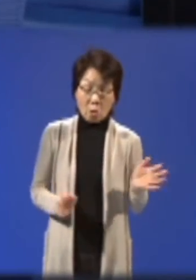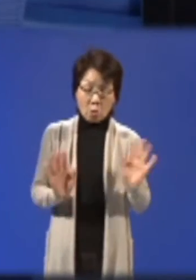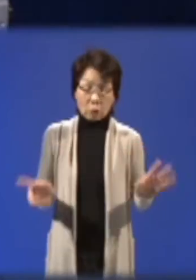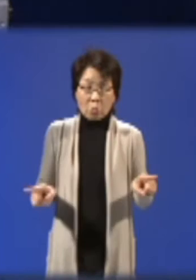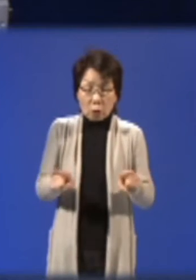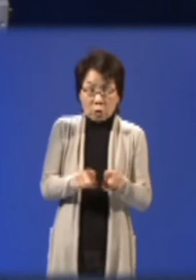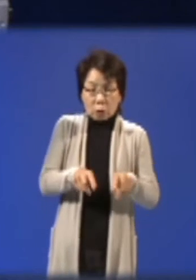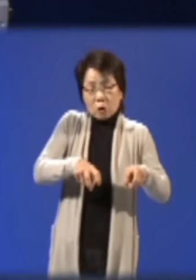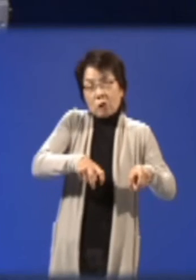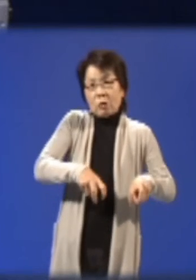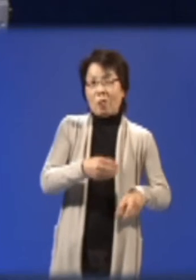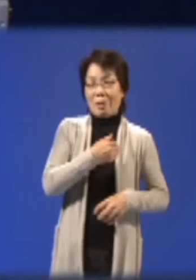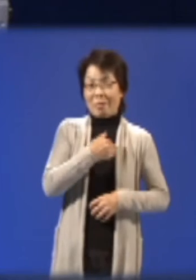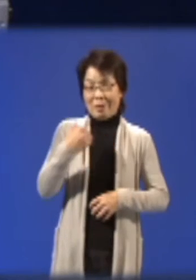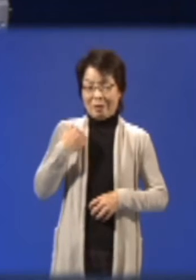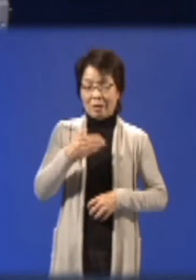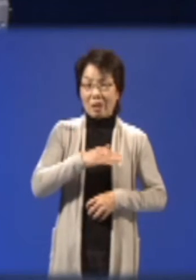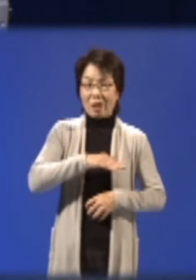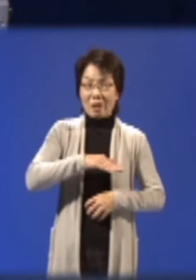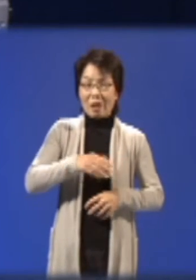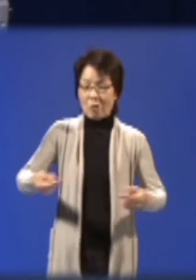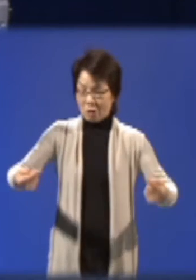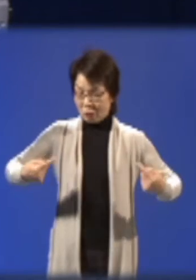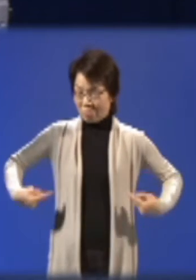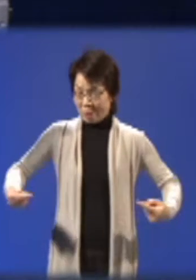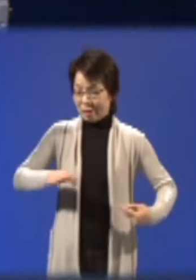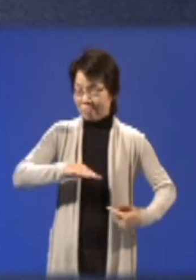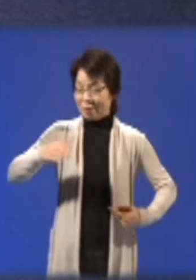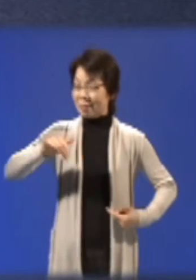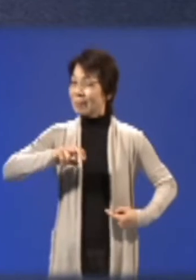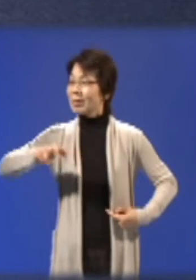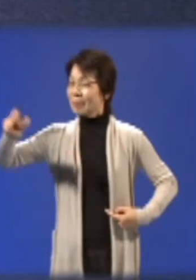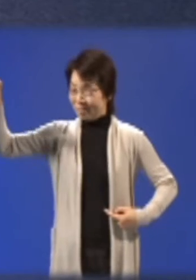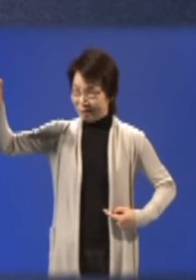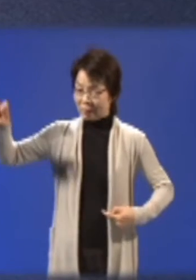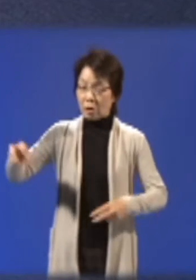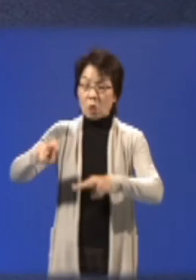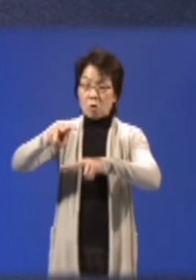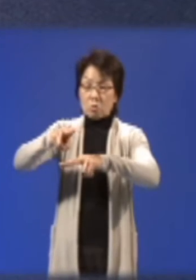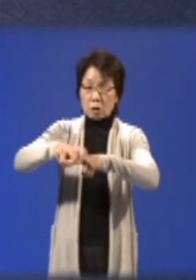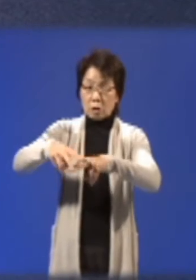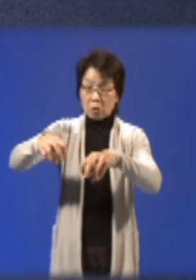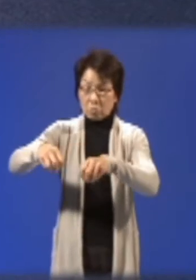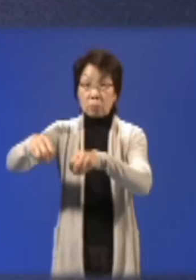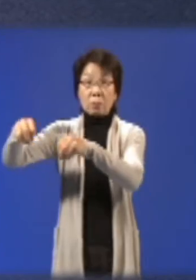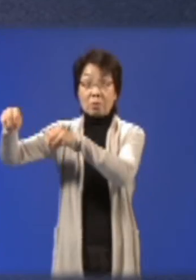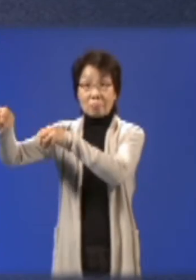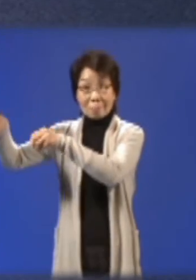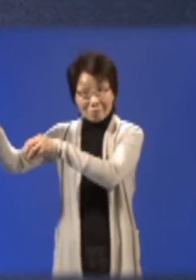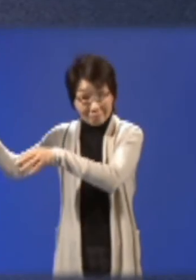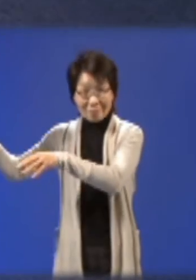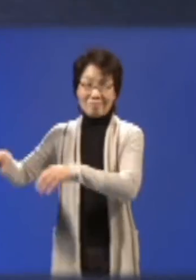し、車椅子の人にも配慮したリフトや移動座席なども設けられているんです。